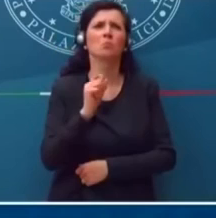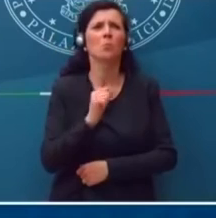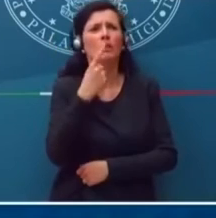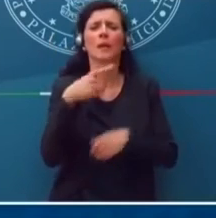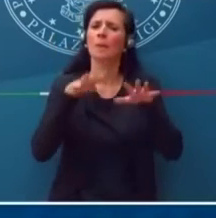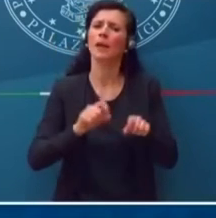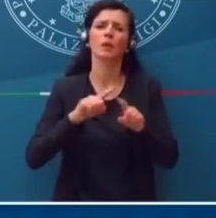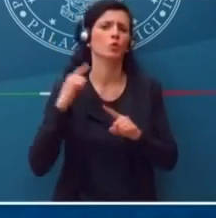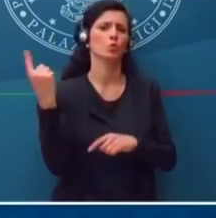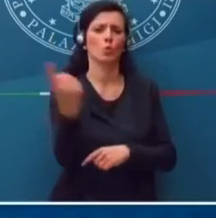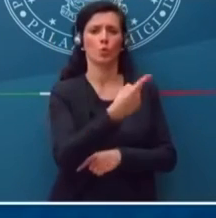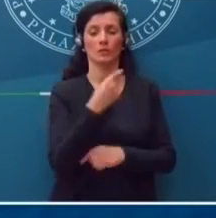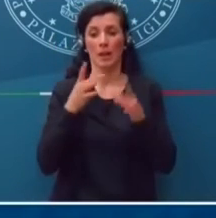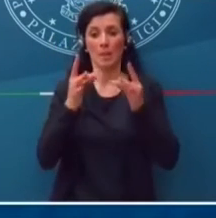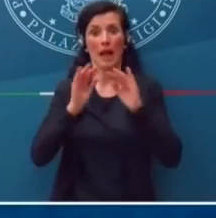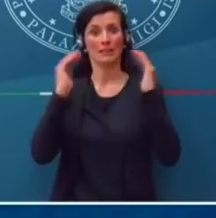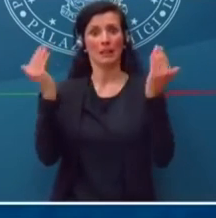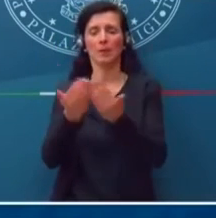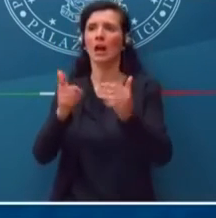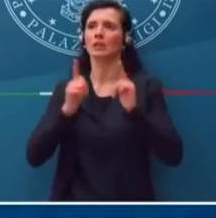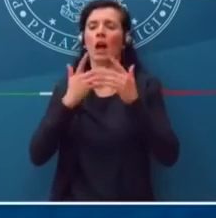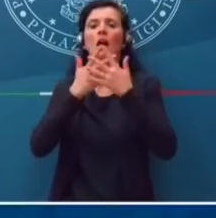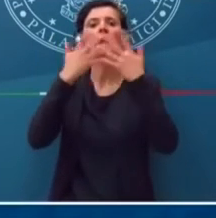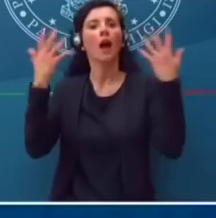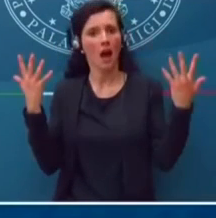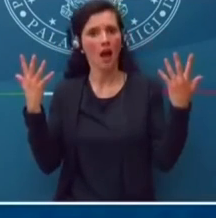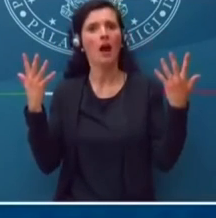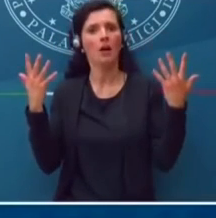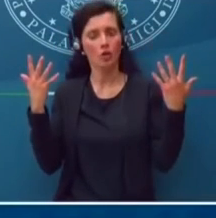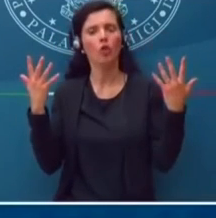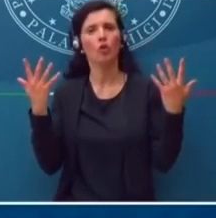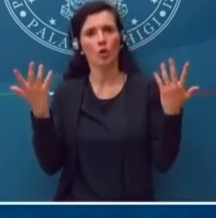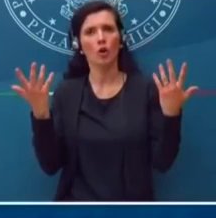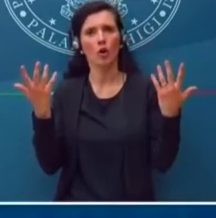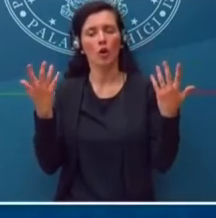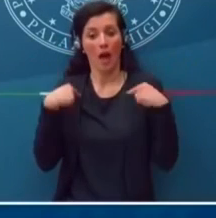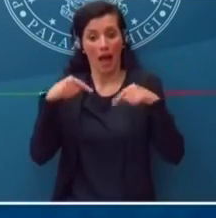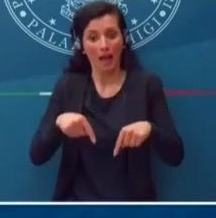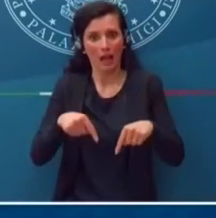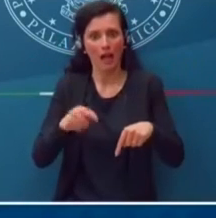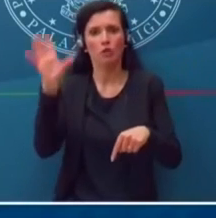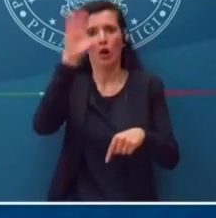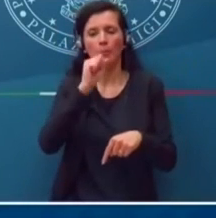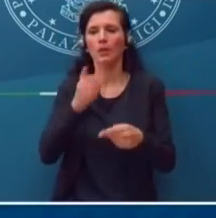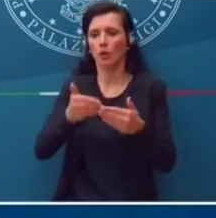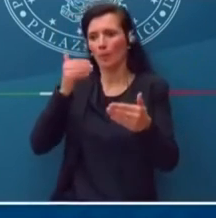pandemia ha reso chiare molto più di prima quelle che erano le nostre, come dire, debolezze